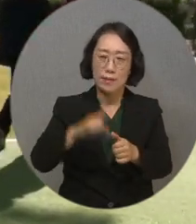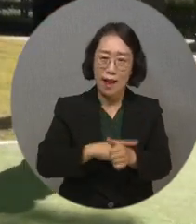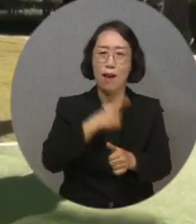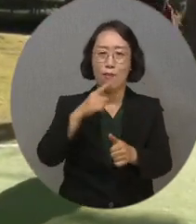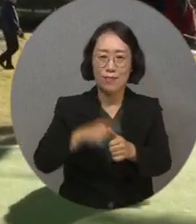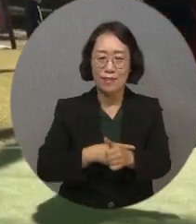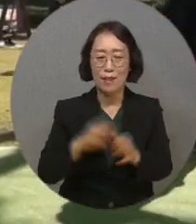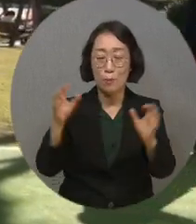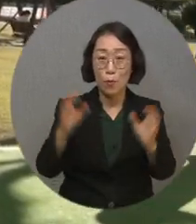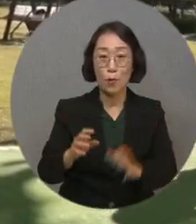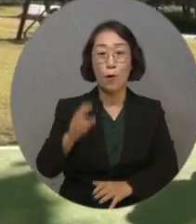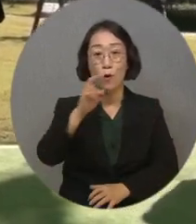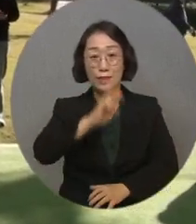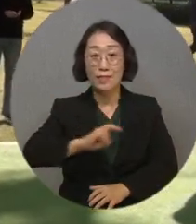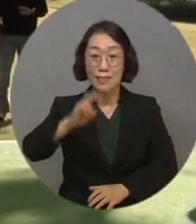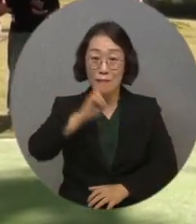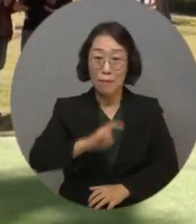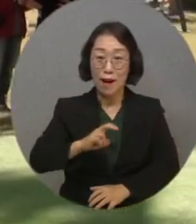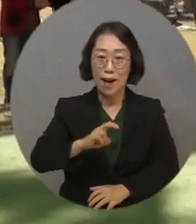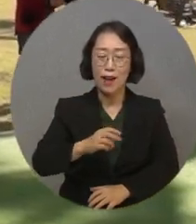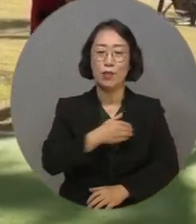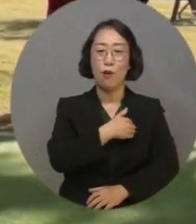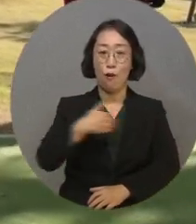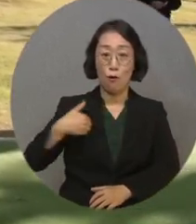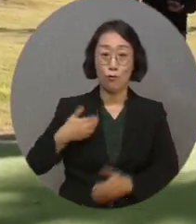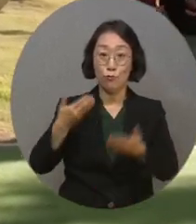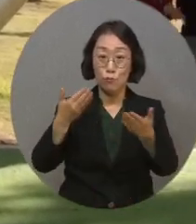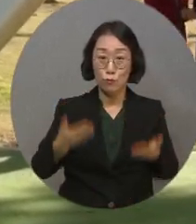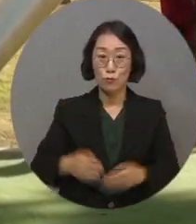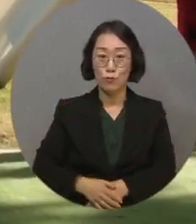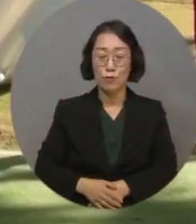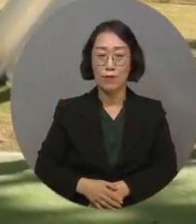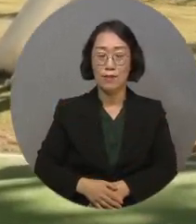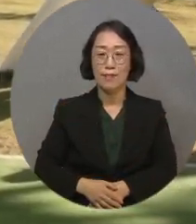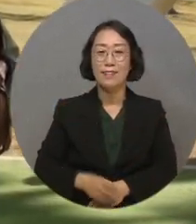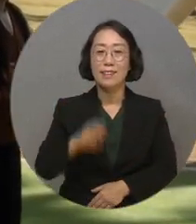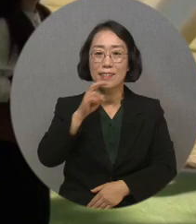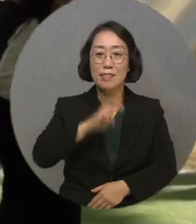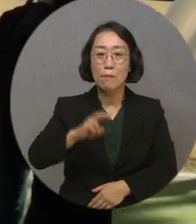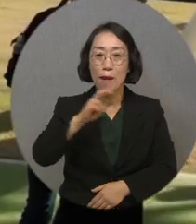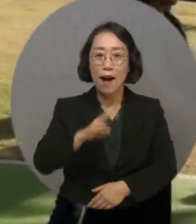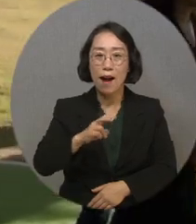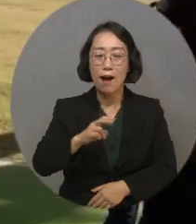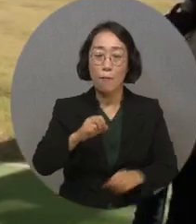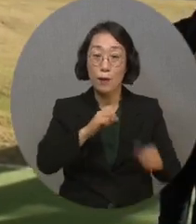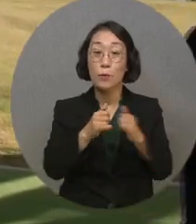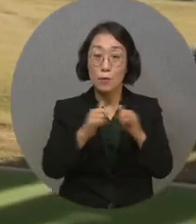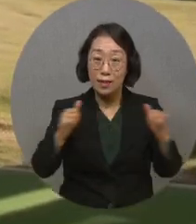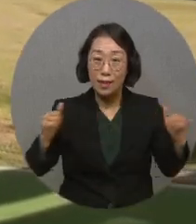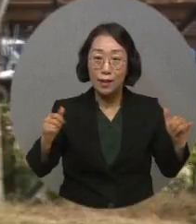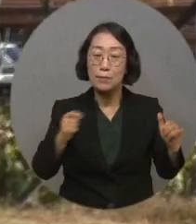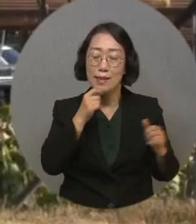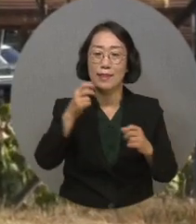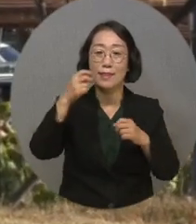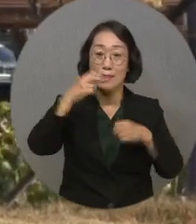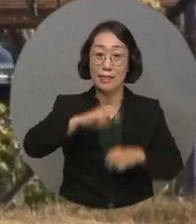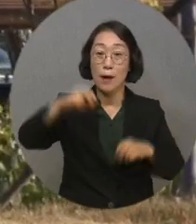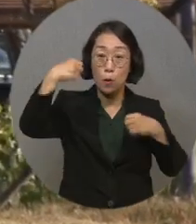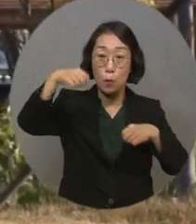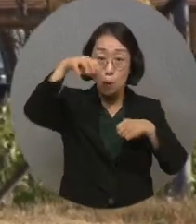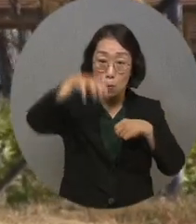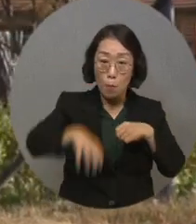즐길 수 있는 음악, 그 여유를 선물한 소리모아 음악인들의 배리어프리 작은 음악회, 시민이